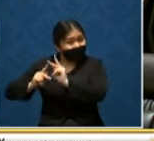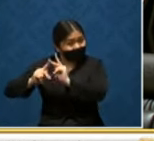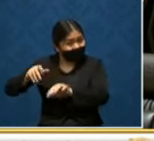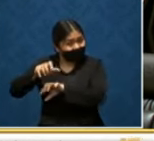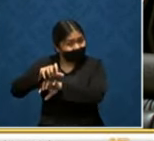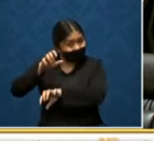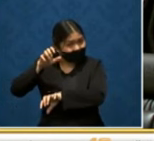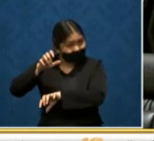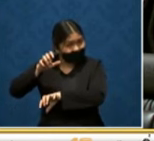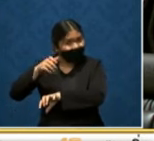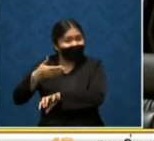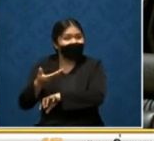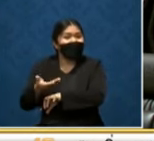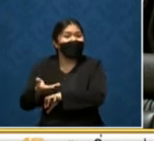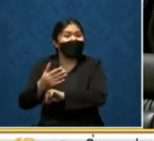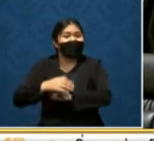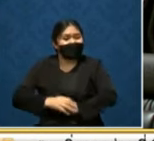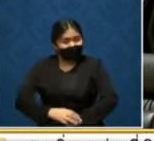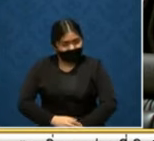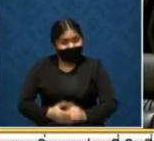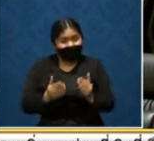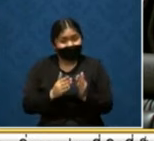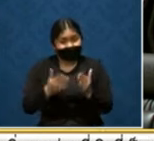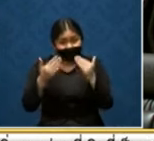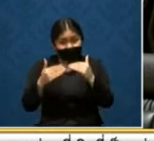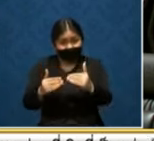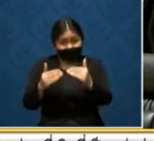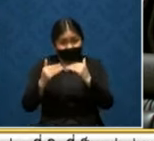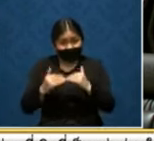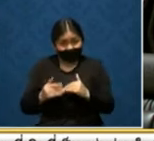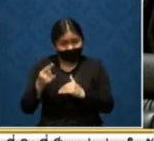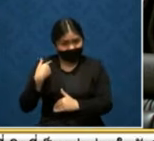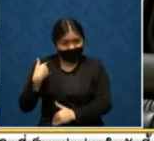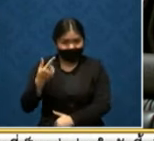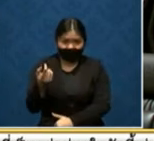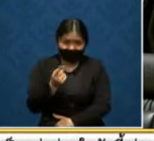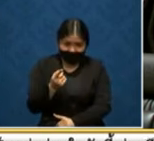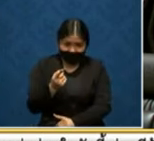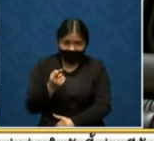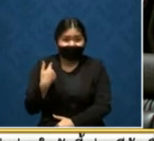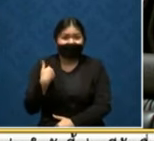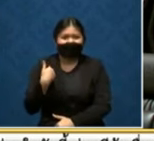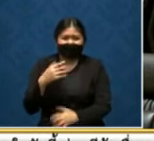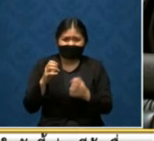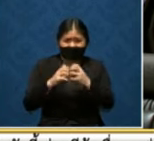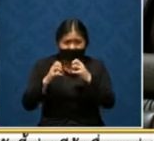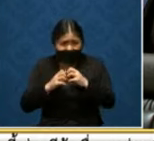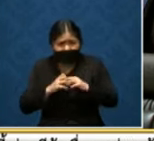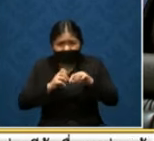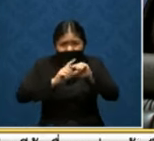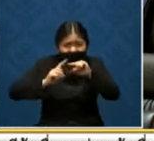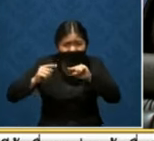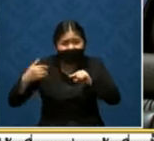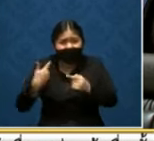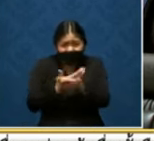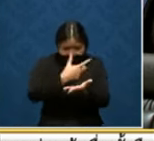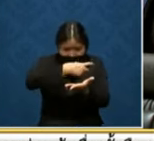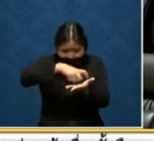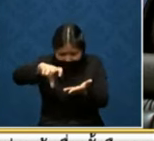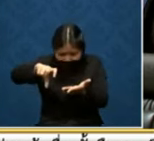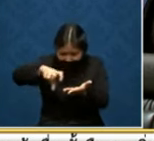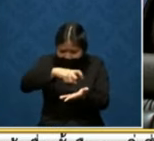ท่านประธานครับหลังจากนั้นยังไม่พอเหตุการณ์เริ่มชุลมุนเหตุการณ์เริ่มชุลมุนครับที่โอนกันไป